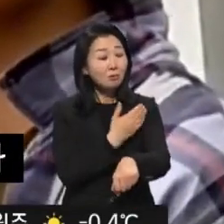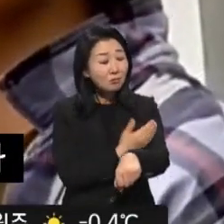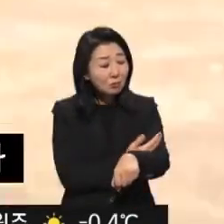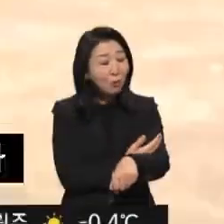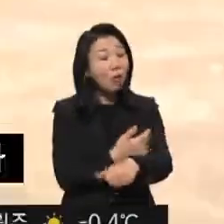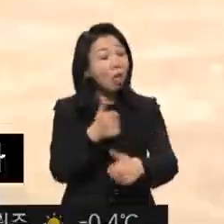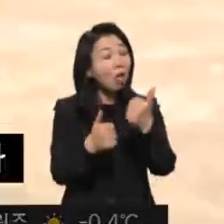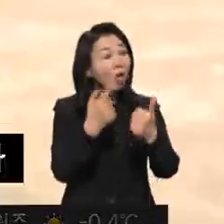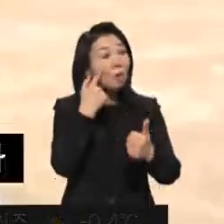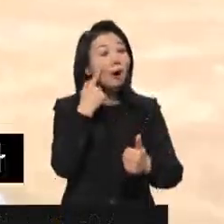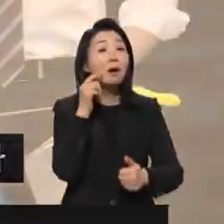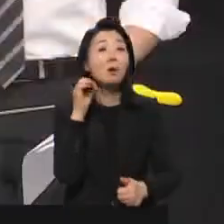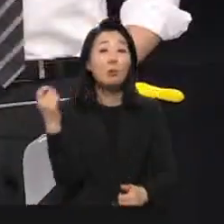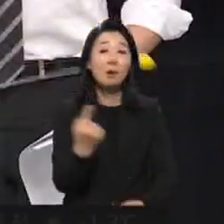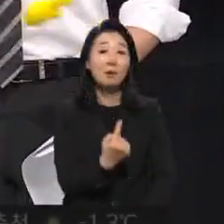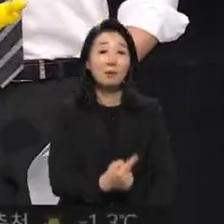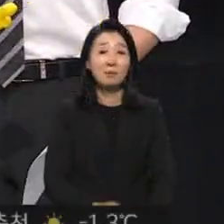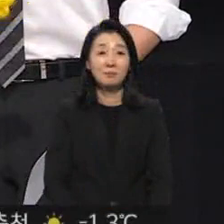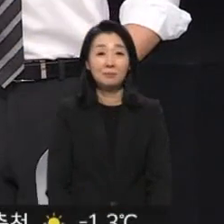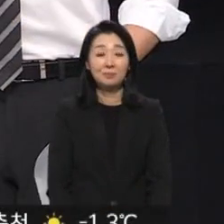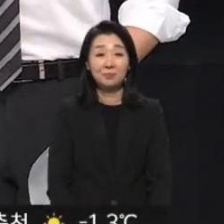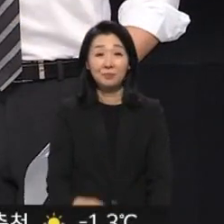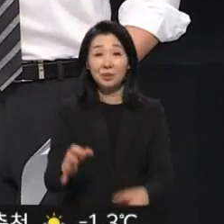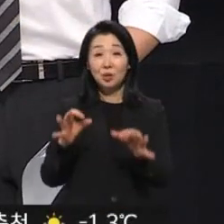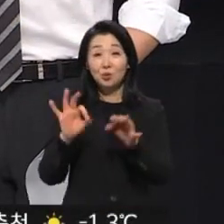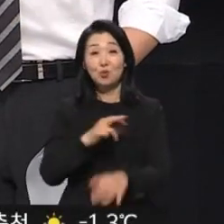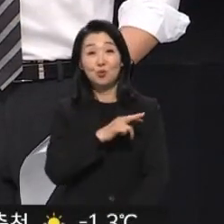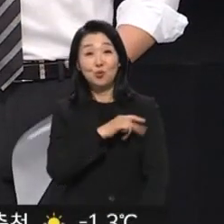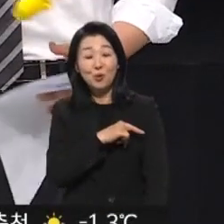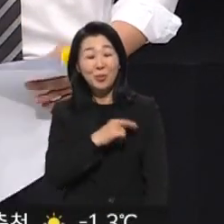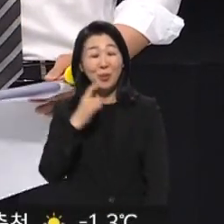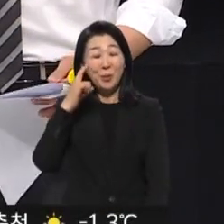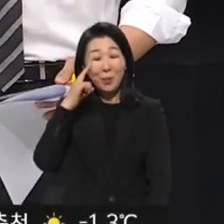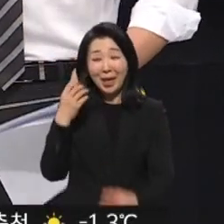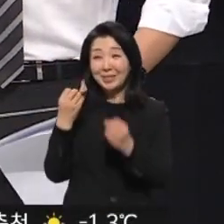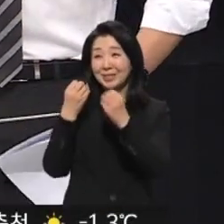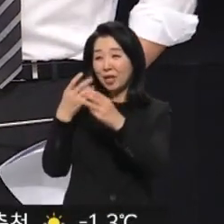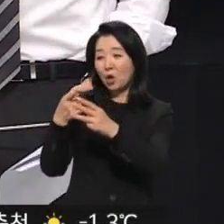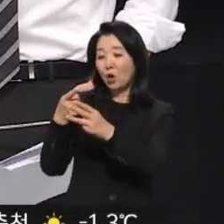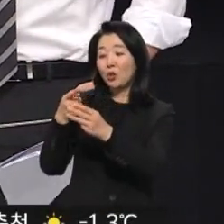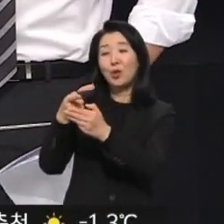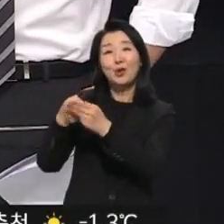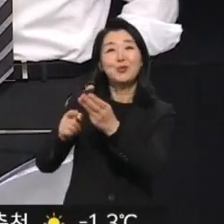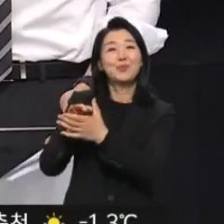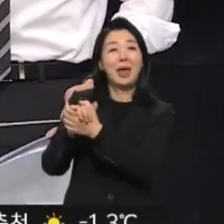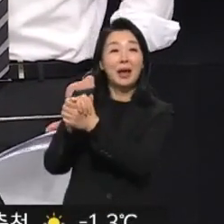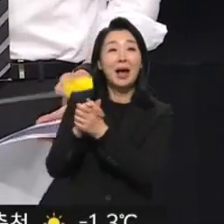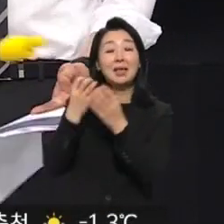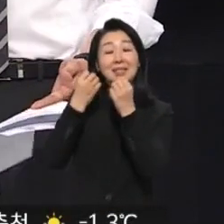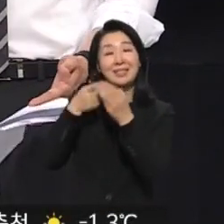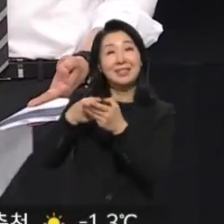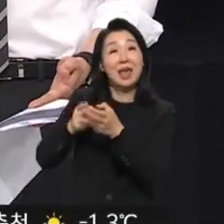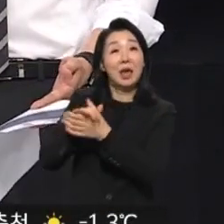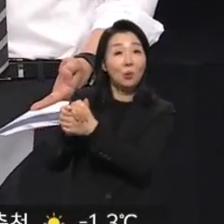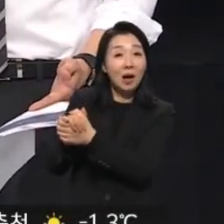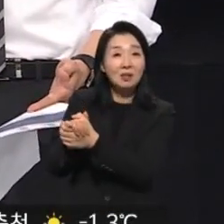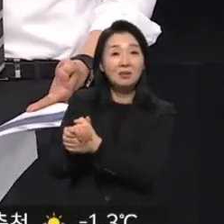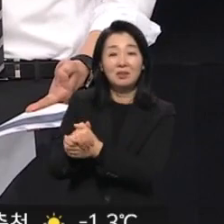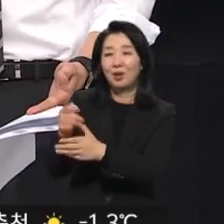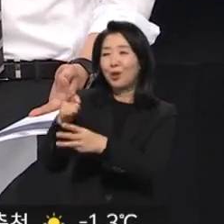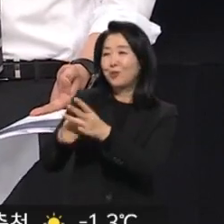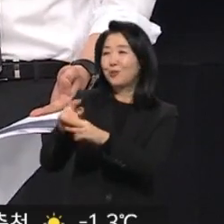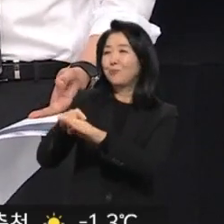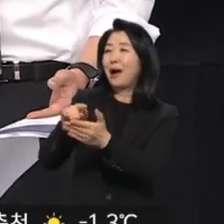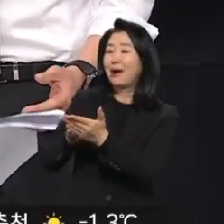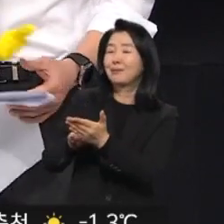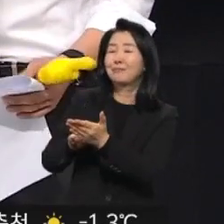결합으로 왔다. 윤 의원은 일명 이 신흥 윤핵관인 신핵관으로 통하는데요. 굳이 윤심 마케팅이